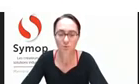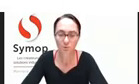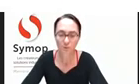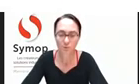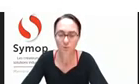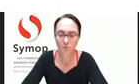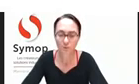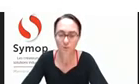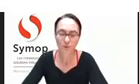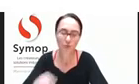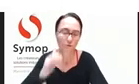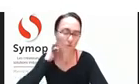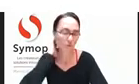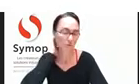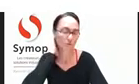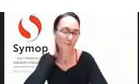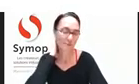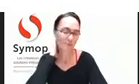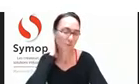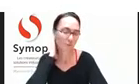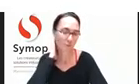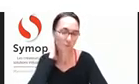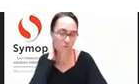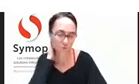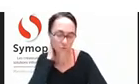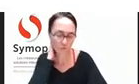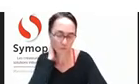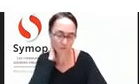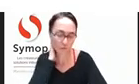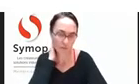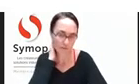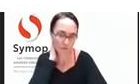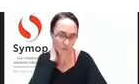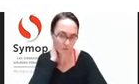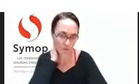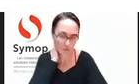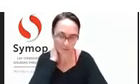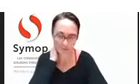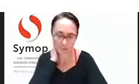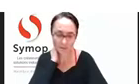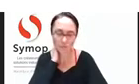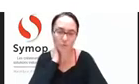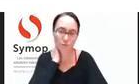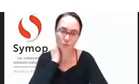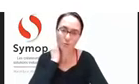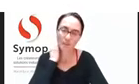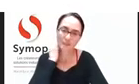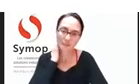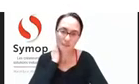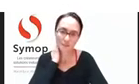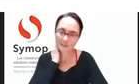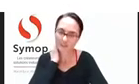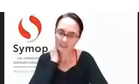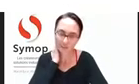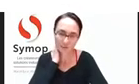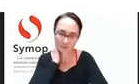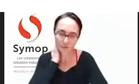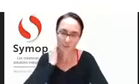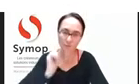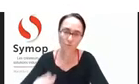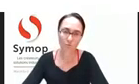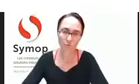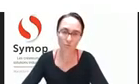à consulter le site de l'Agence des services de paiement. Je vous mettrai le lien sur le fil de chat. Vous aurez tous les détails et les décrets